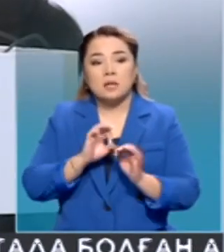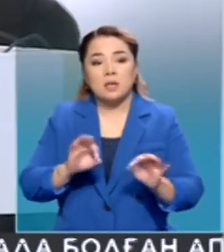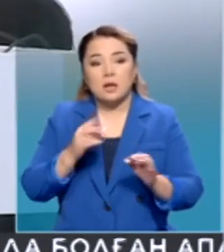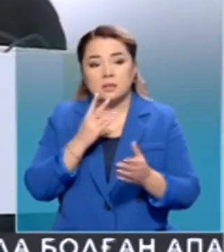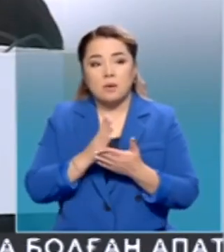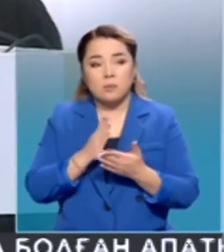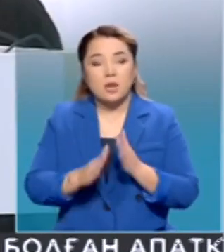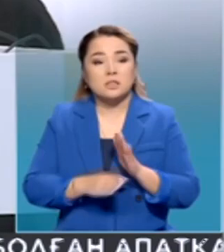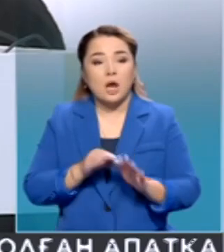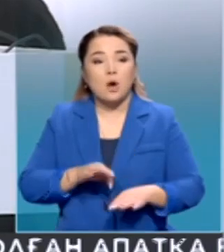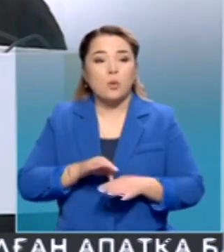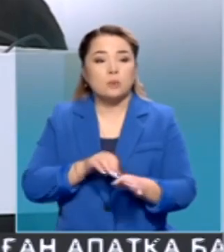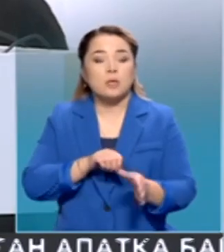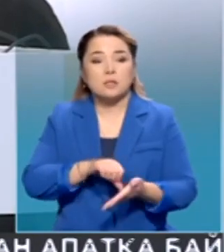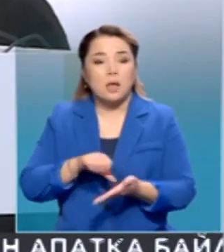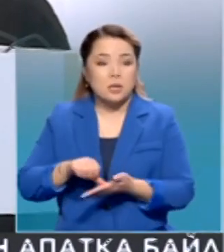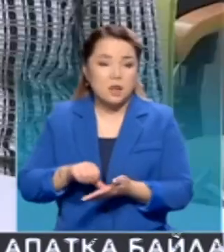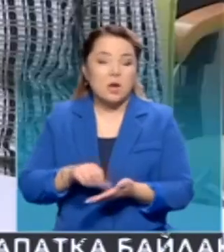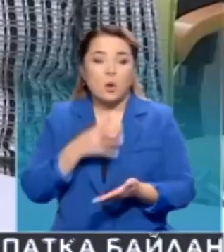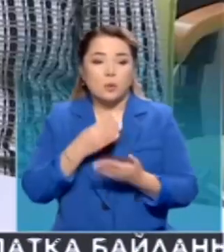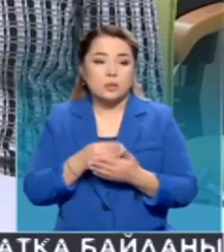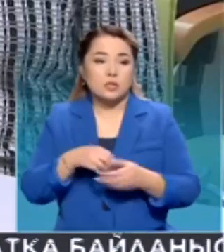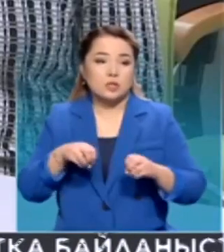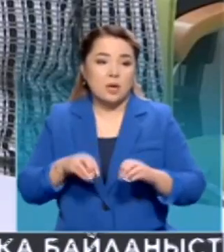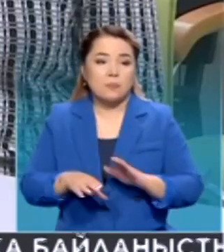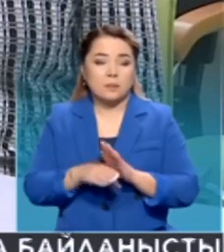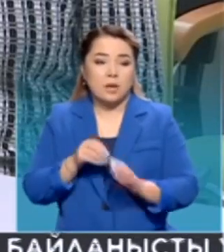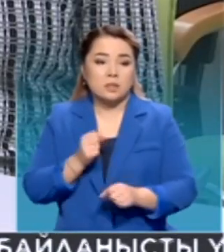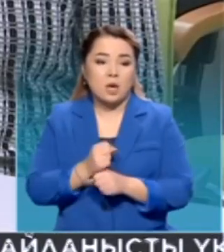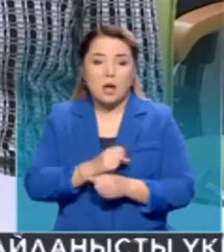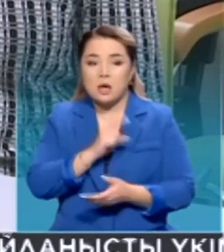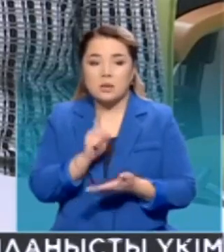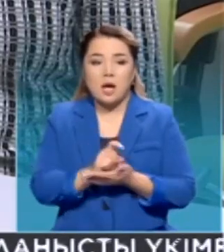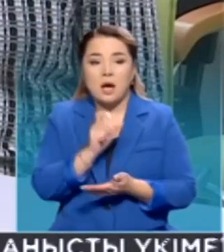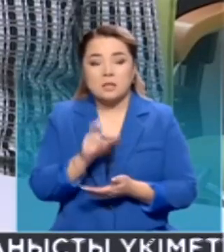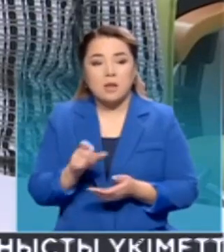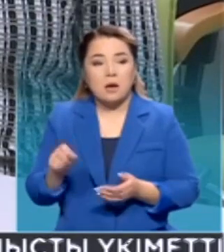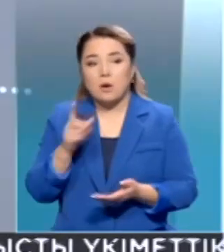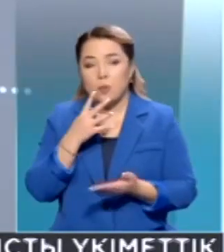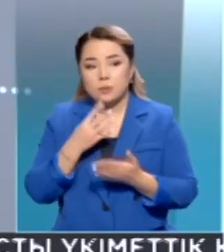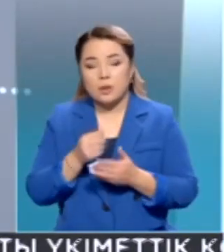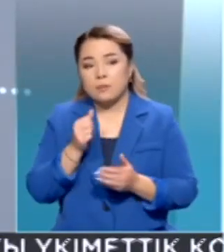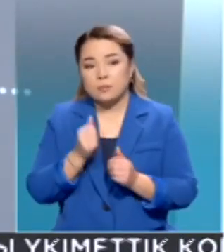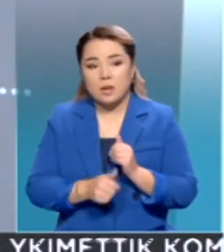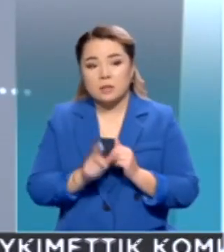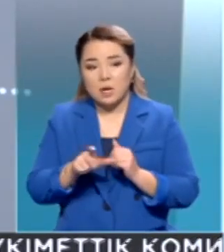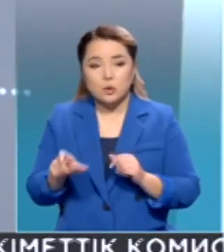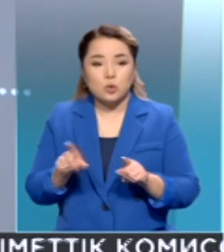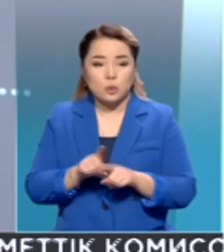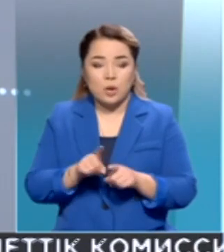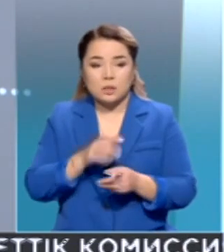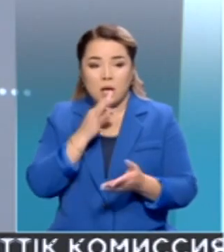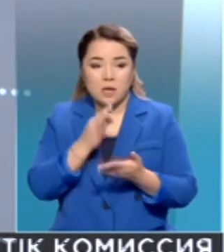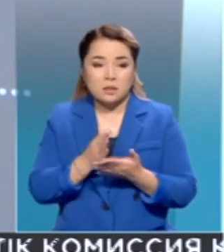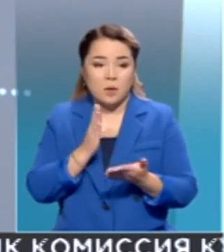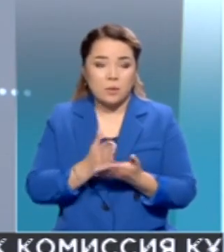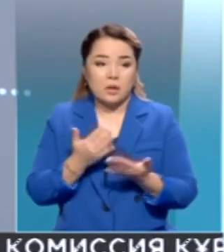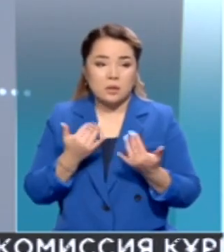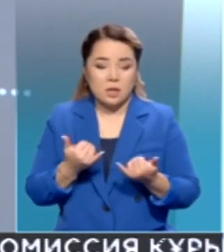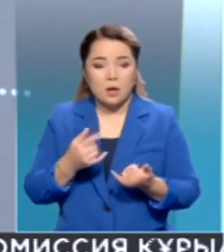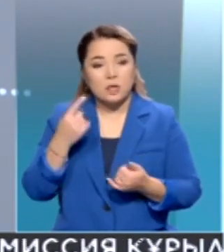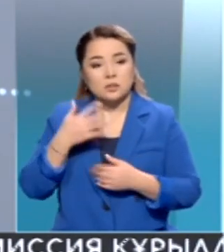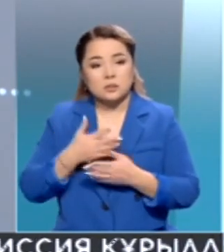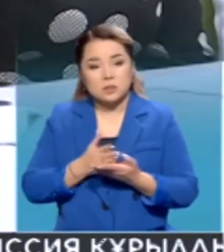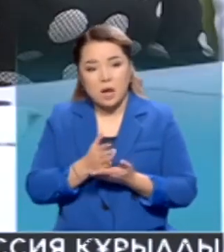айтылды. Сайлауға қатысып өз таңдауын жасау әр азаматтың борышы екені түсіндірілді. Студенттер сұрақ қойып саяси шараның маңызын